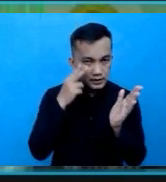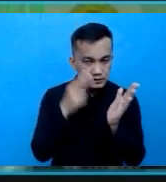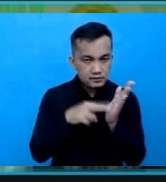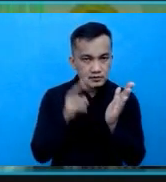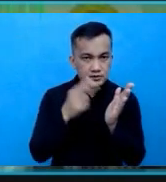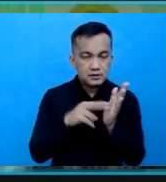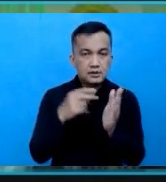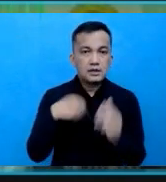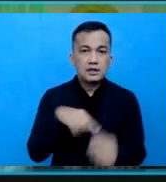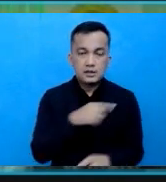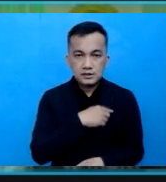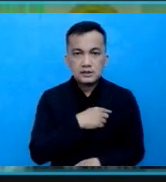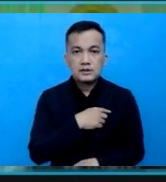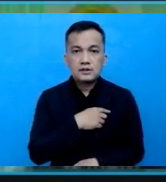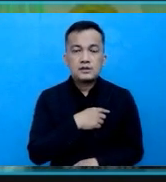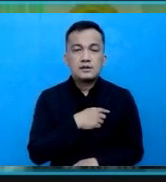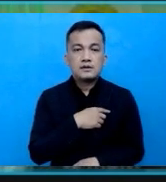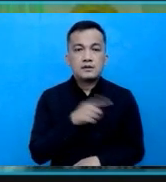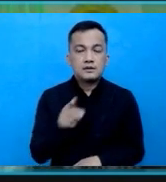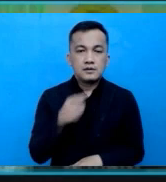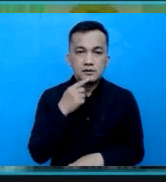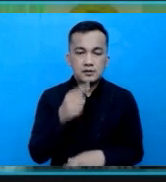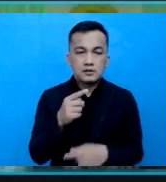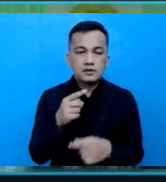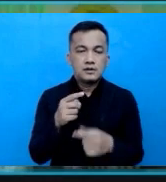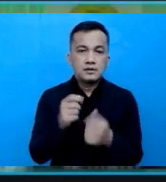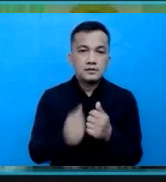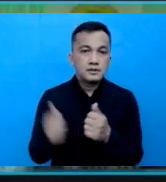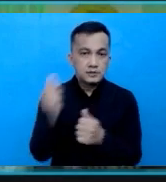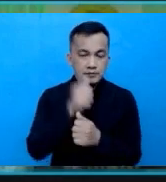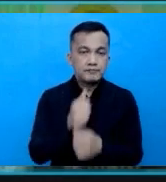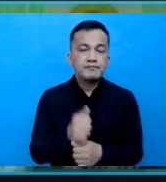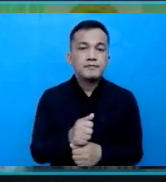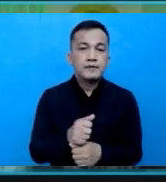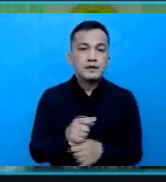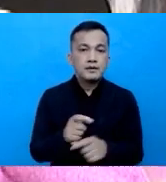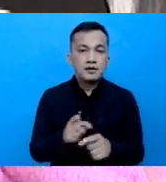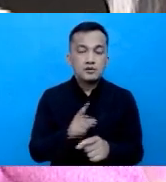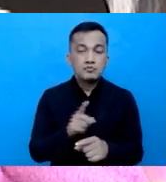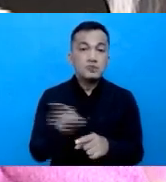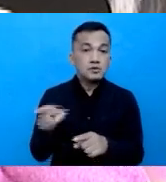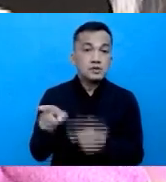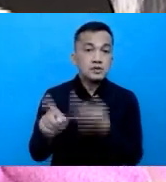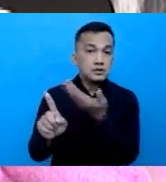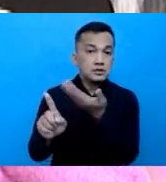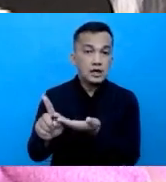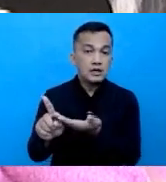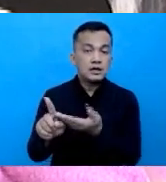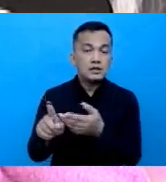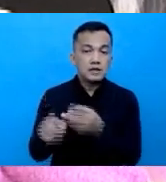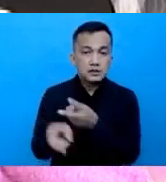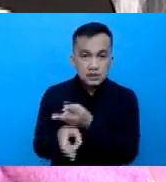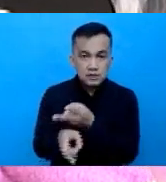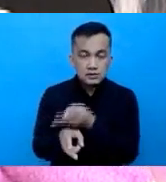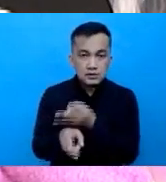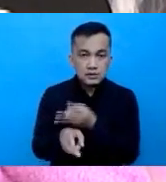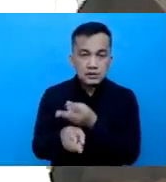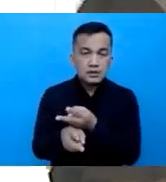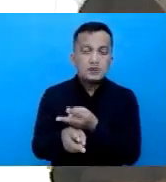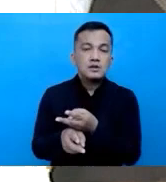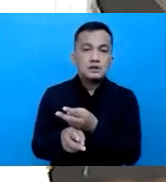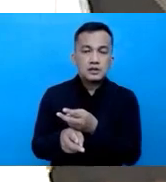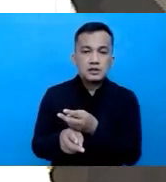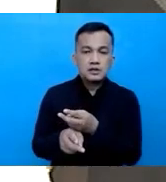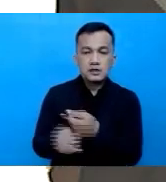mga medical center chiefs na talagang sila ay nangalaga direktamente ng